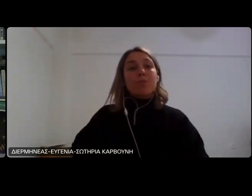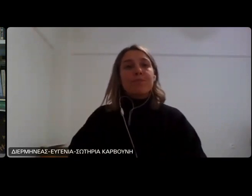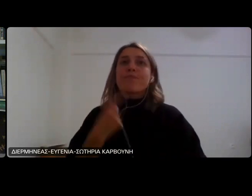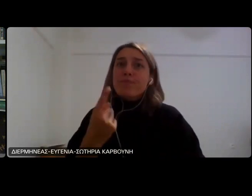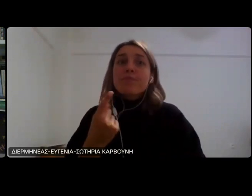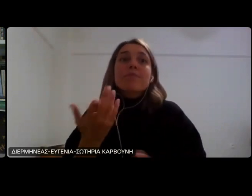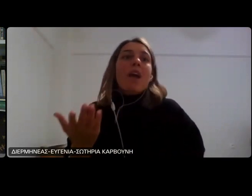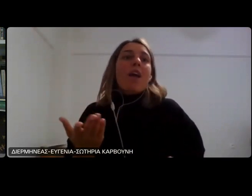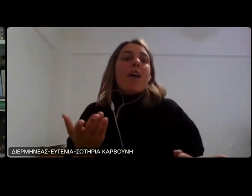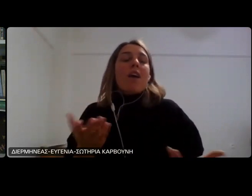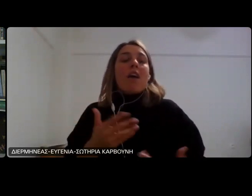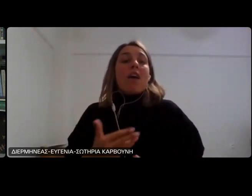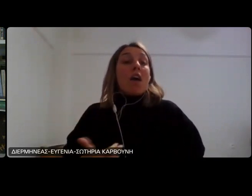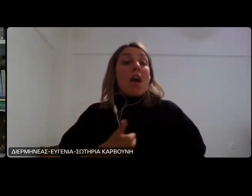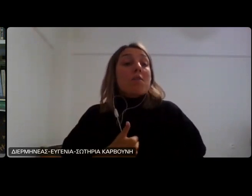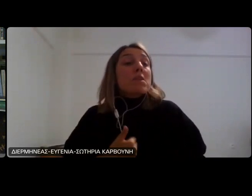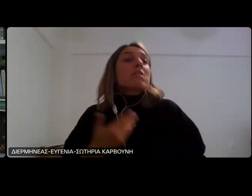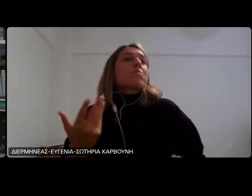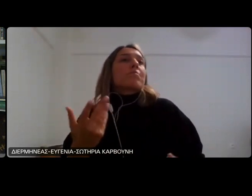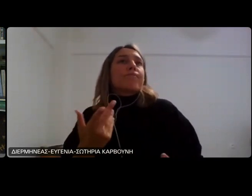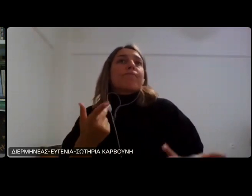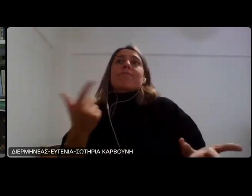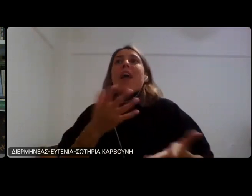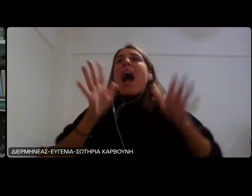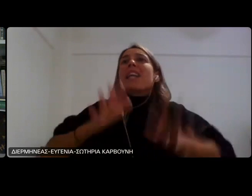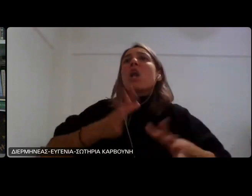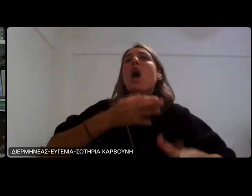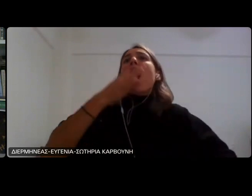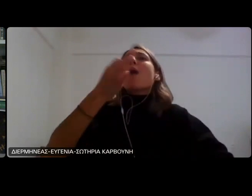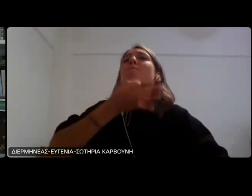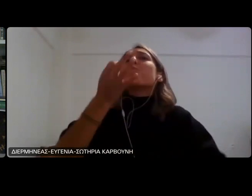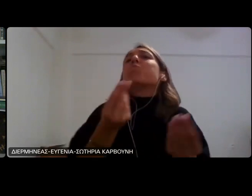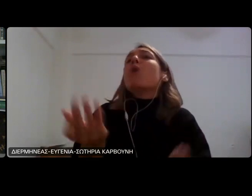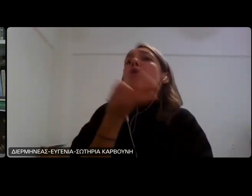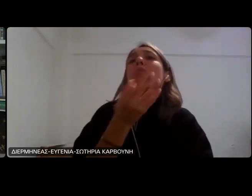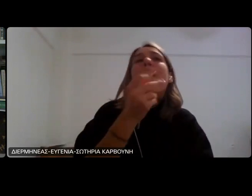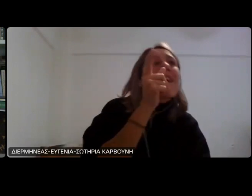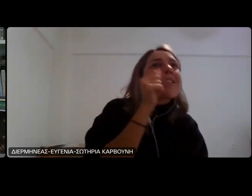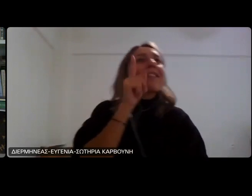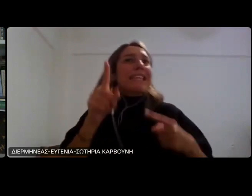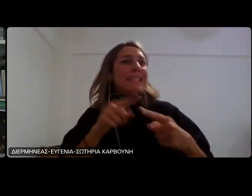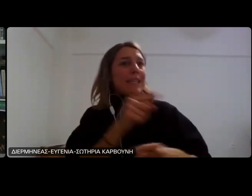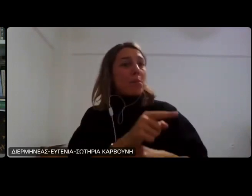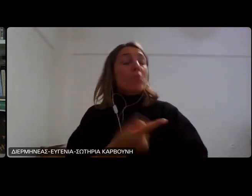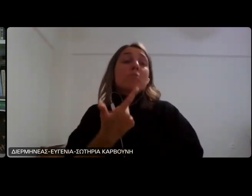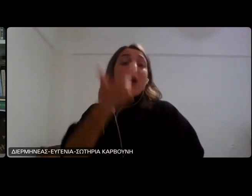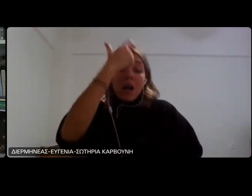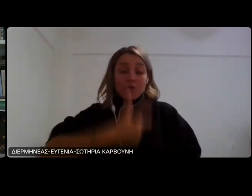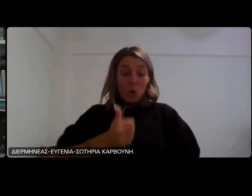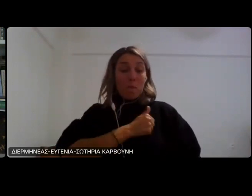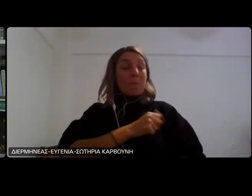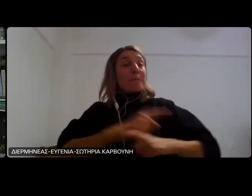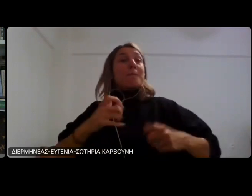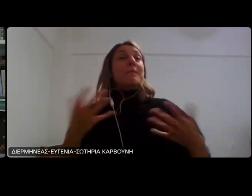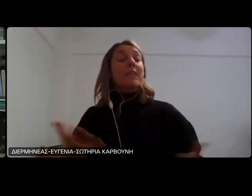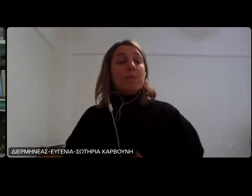αθώο. Παίρνουμε θέση αναγκαστικά, αναπόφευκτα και στηρίζουμε ή ταρακουνάμε τις υπάρχουσες κοινωνικές δομές. Η επαναστατική